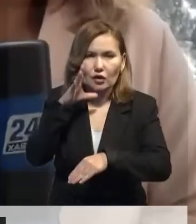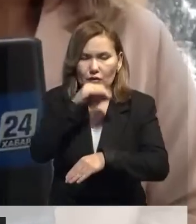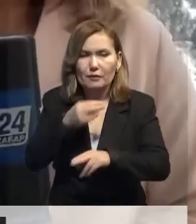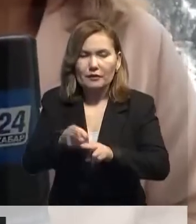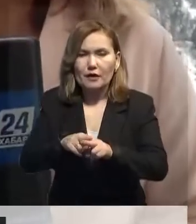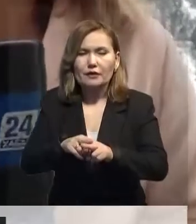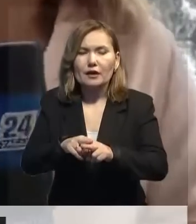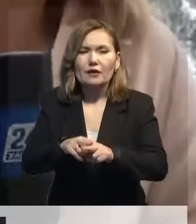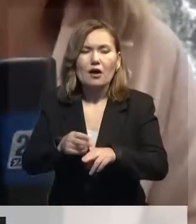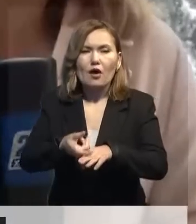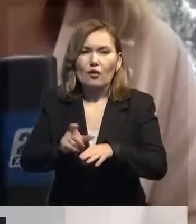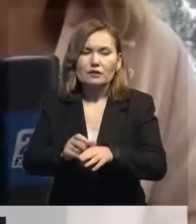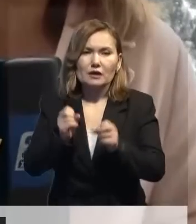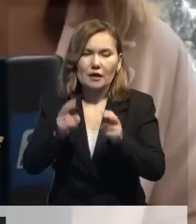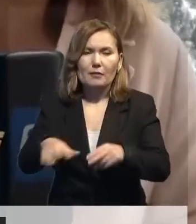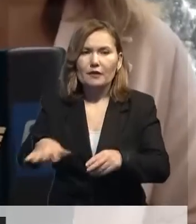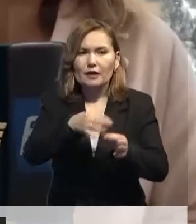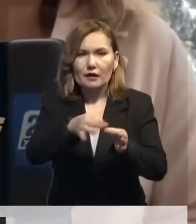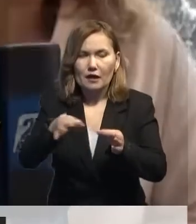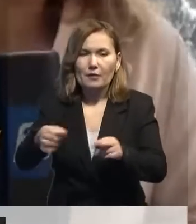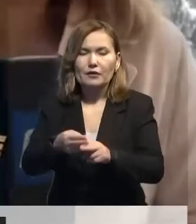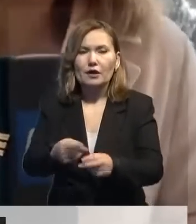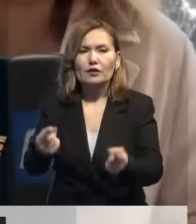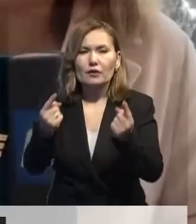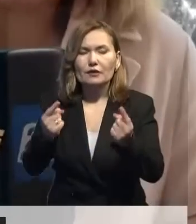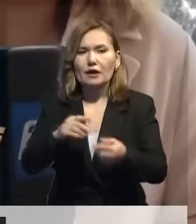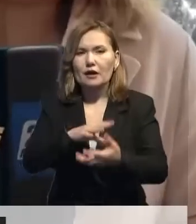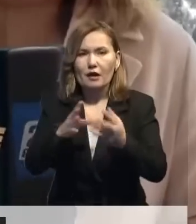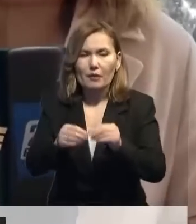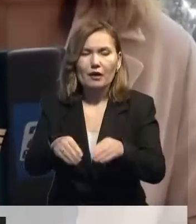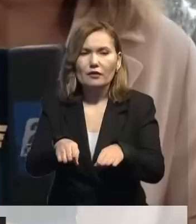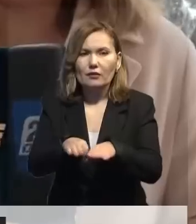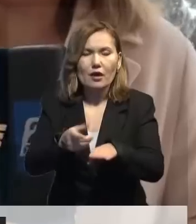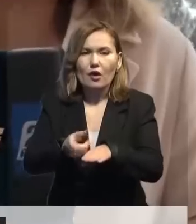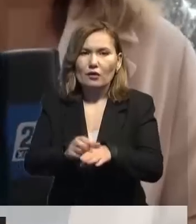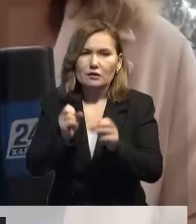Әрине Қахраман Мараш, Малатия, Шаны, Урфа, Диярбакыр, Аданамен салыстыруға келмейді.